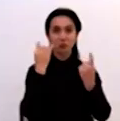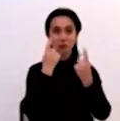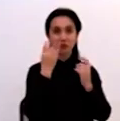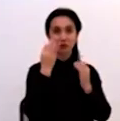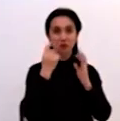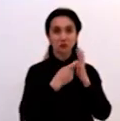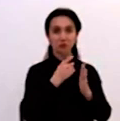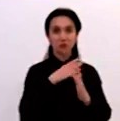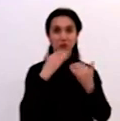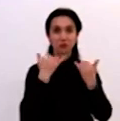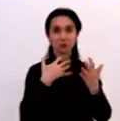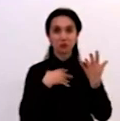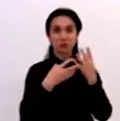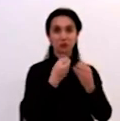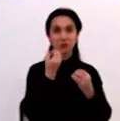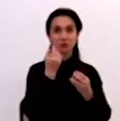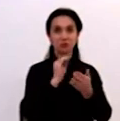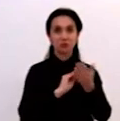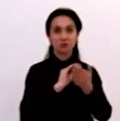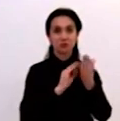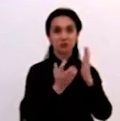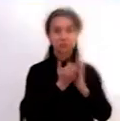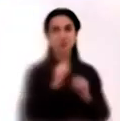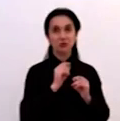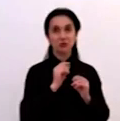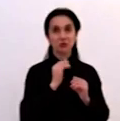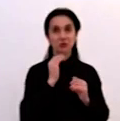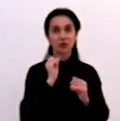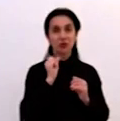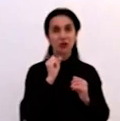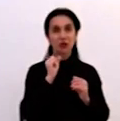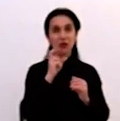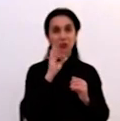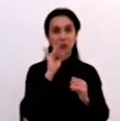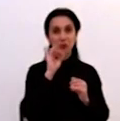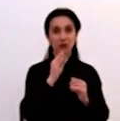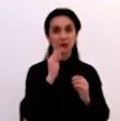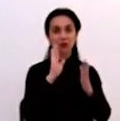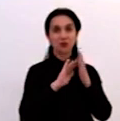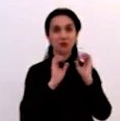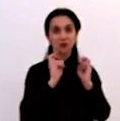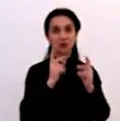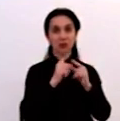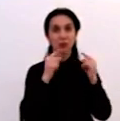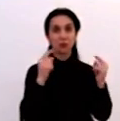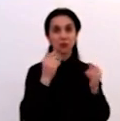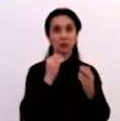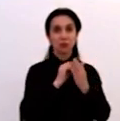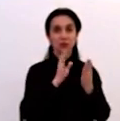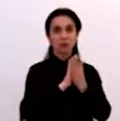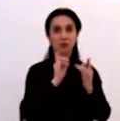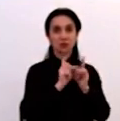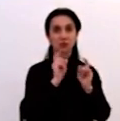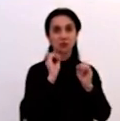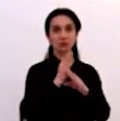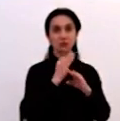edik. Demak, hozir biz ularni biroz takrorlab olamiz. Demak, axborot xavfsizligiga tahdidlar turli belgilar orqali